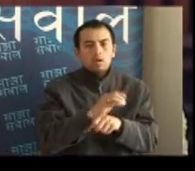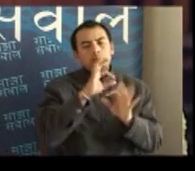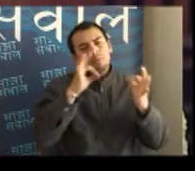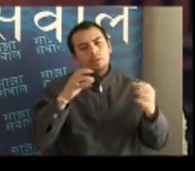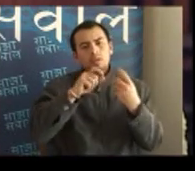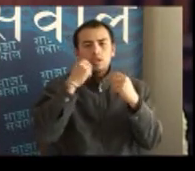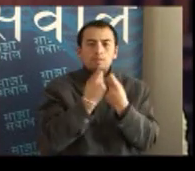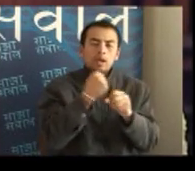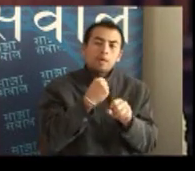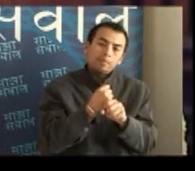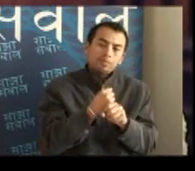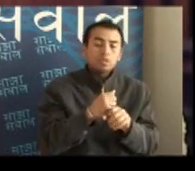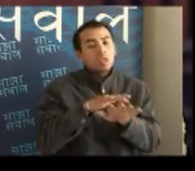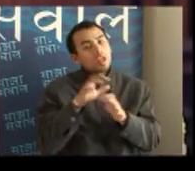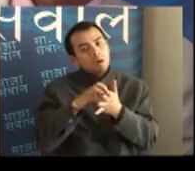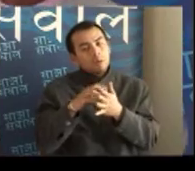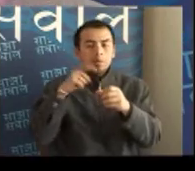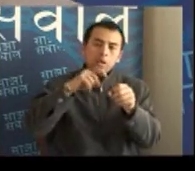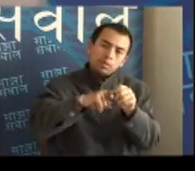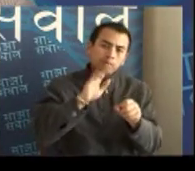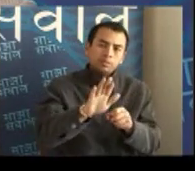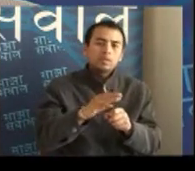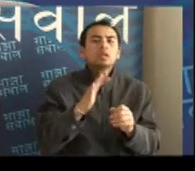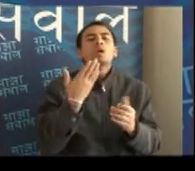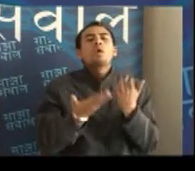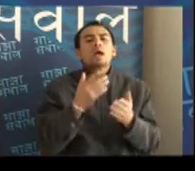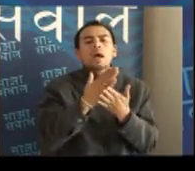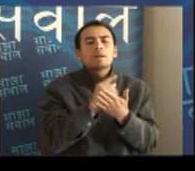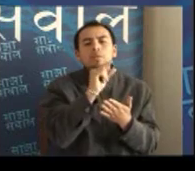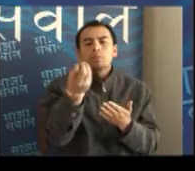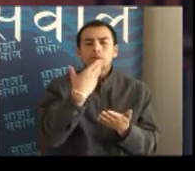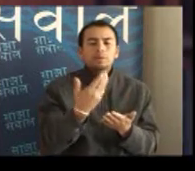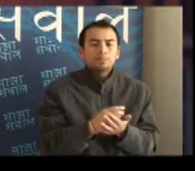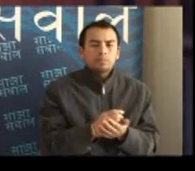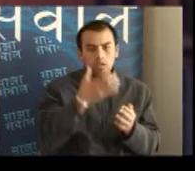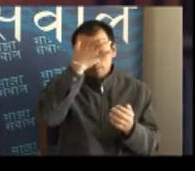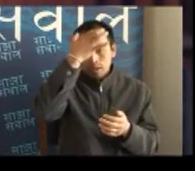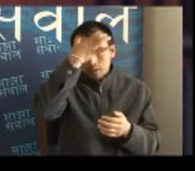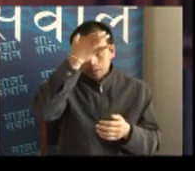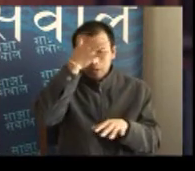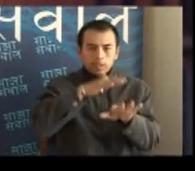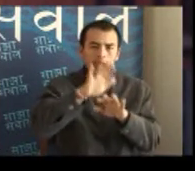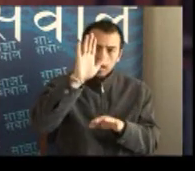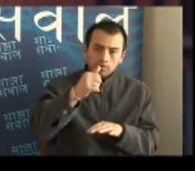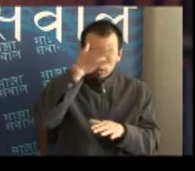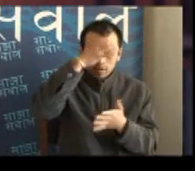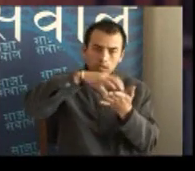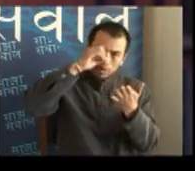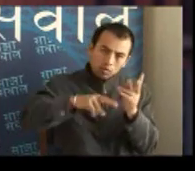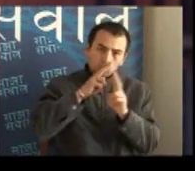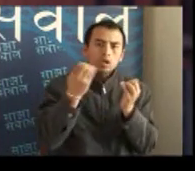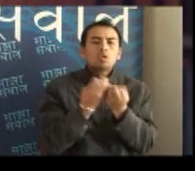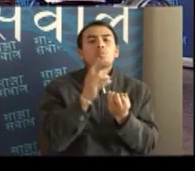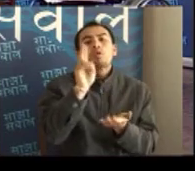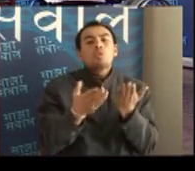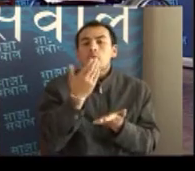क्षेत्रहरूमा काम गर्दै थुप्रै ठाउँमा आबद्ध हुनुहुँदो रहेछ। के भन्नुहुन्छ यो कार्यक्रममा चाहिँ? समस्याहरू धेरै आए, समस्या सँगसँगै समाधानको कुरा मात्रै गरौँ भनेर